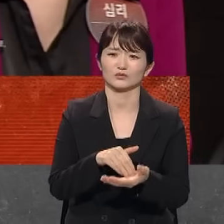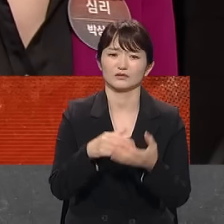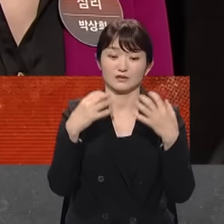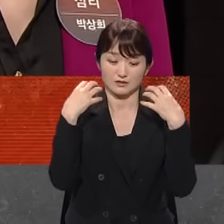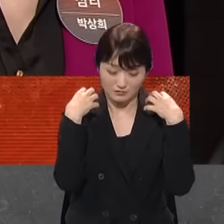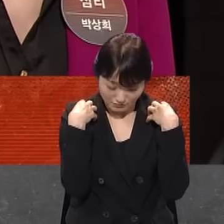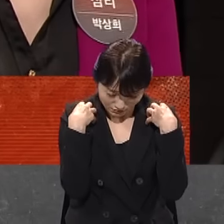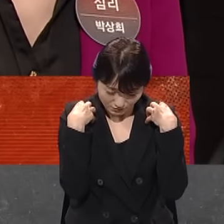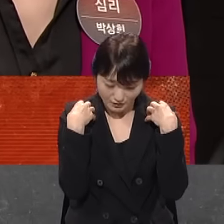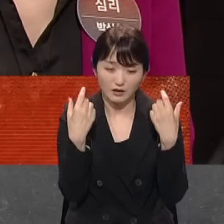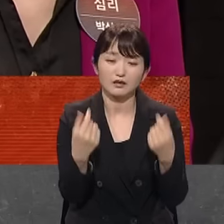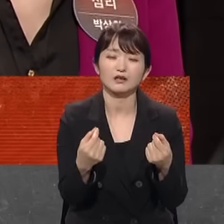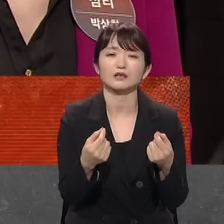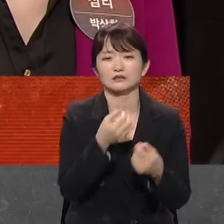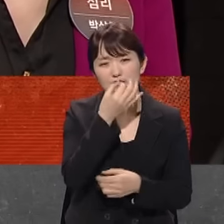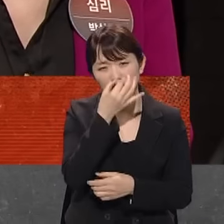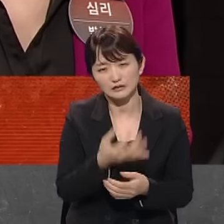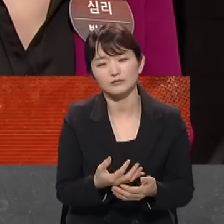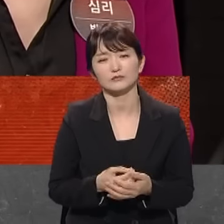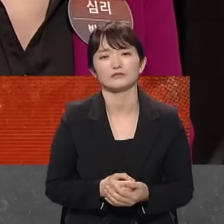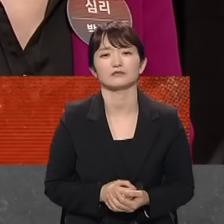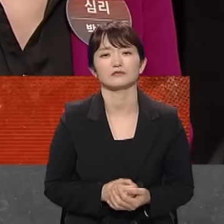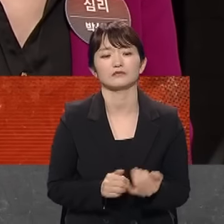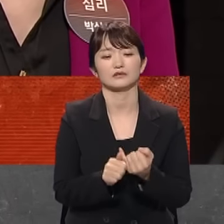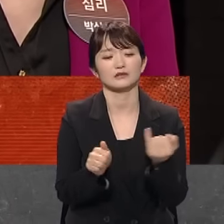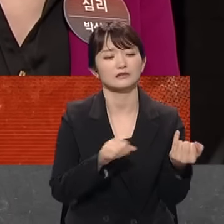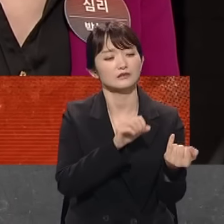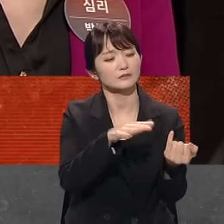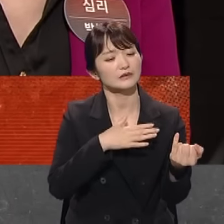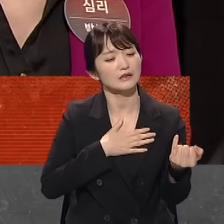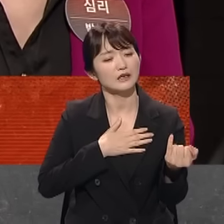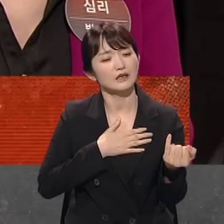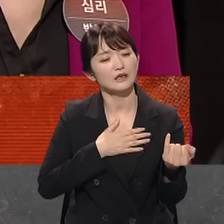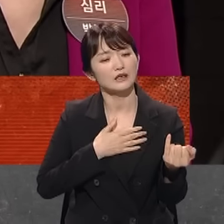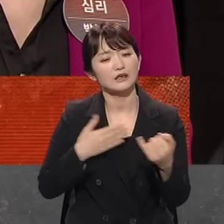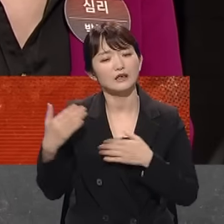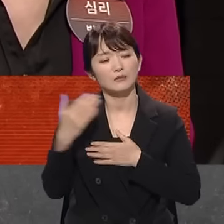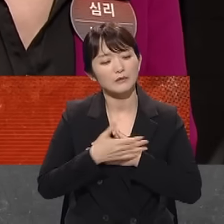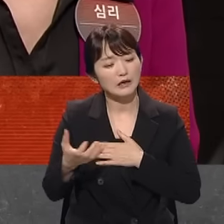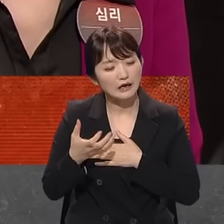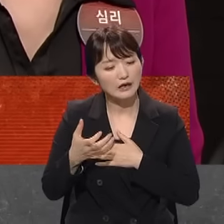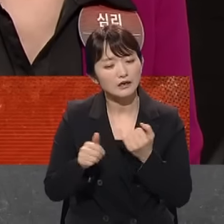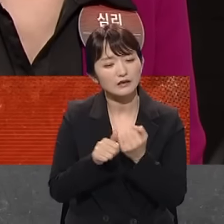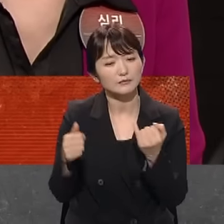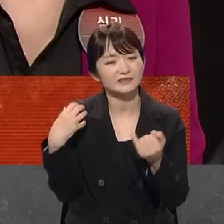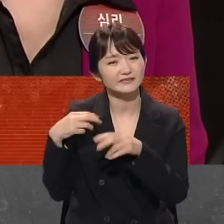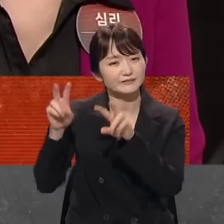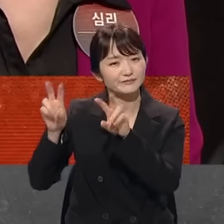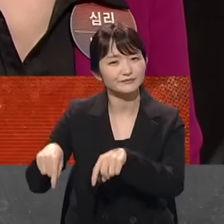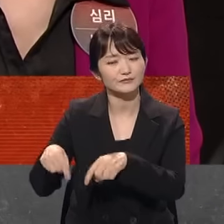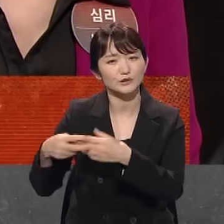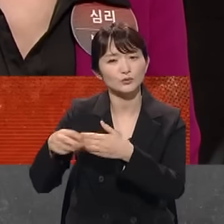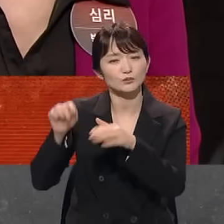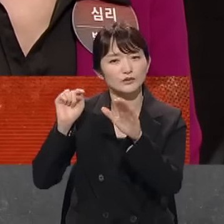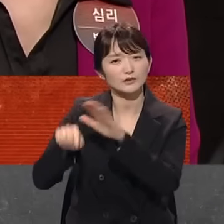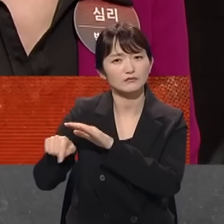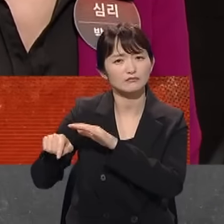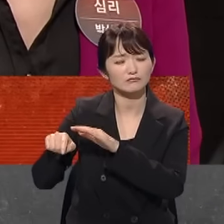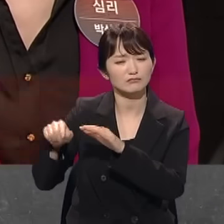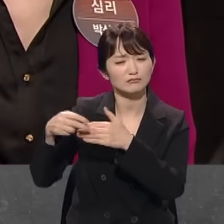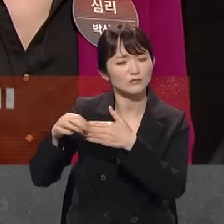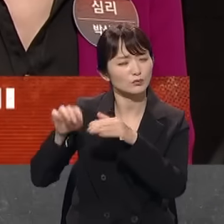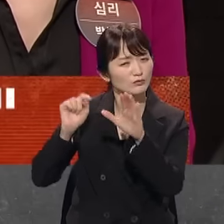메고 가는 것 같은데 그런 아내 앞에서 내가 더 몸이 아프다라는 얘기를 하는 건 정말 남편으로서 너무 좀 무책임하고 병원에 가셔야죠. 근데 왜 병원에도 안